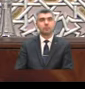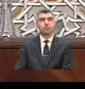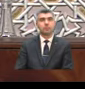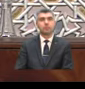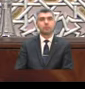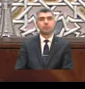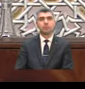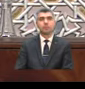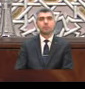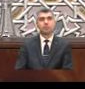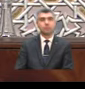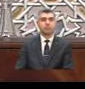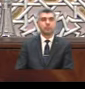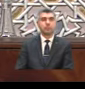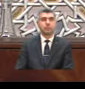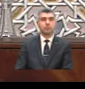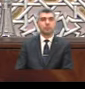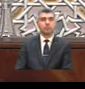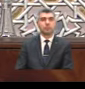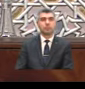تفضل السيد النائب.